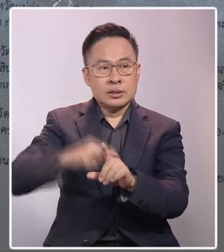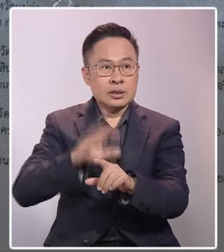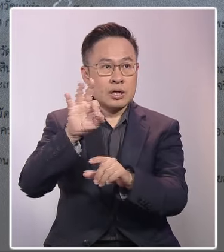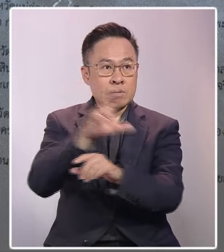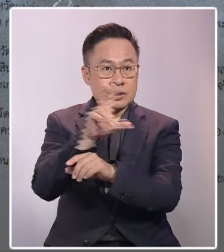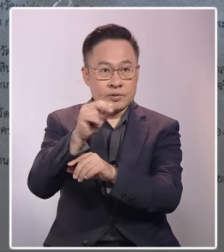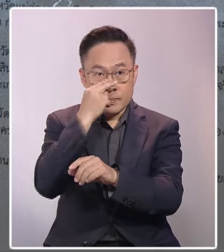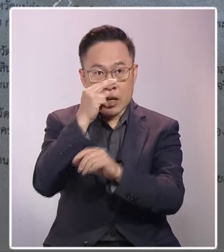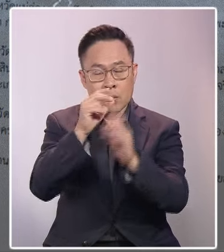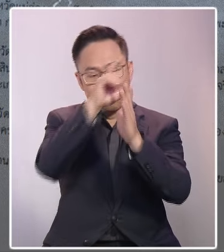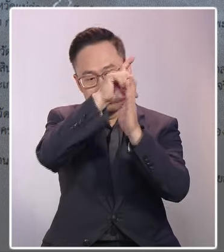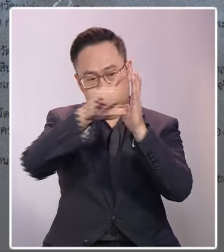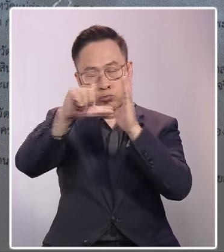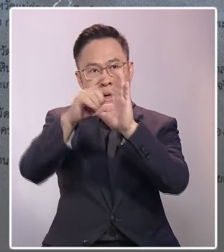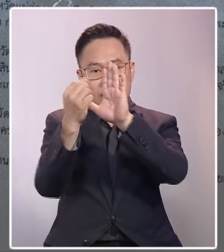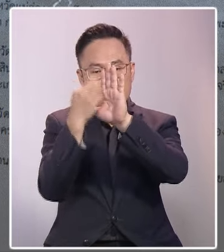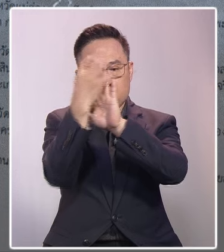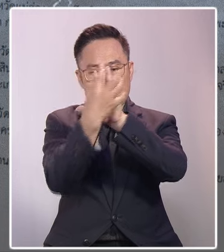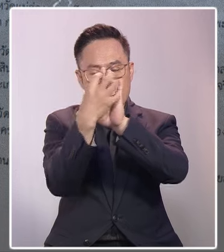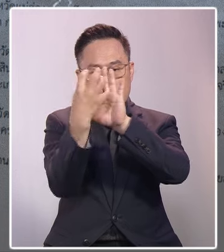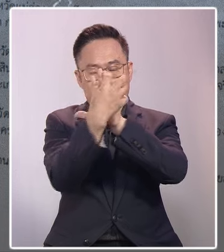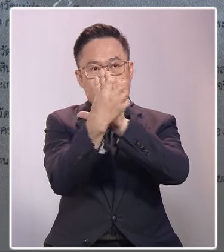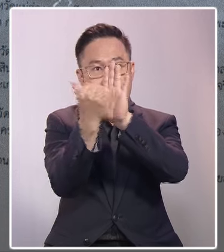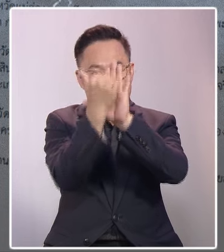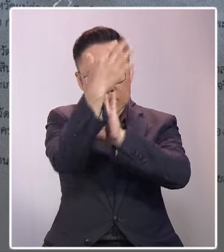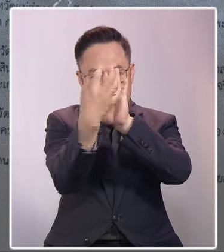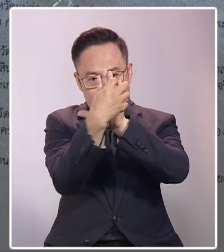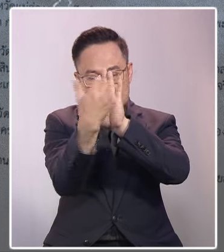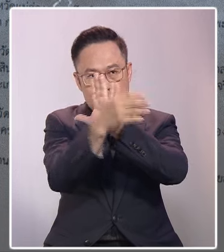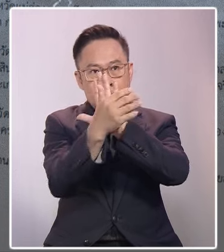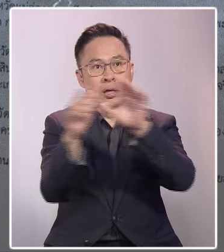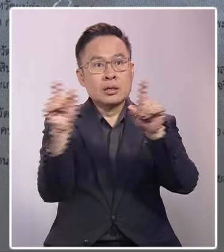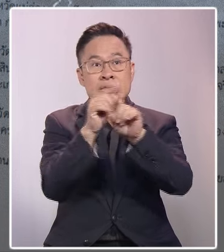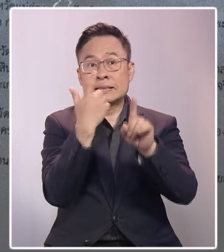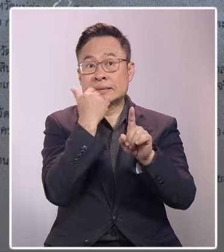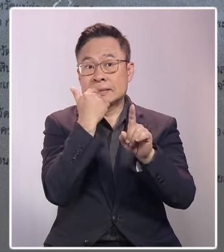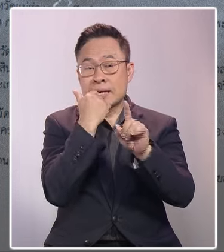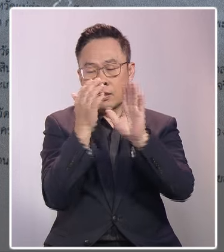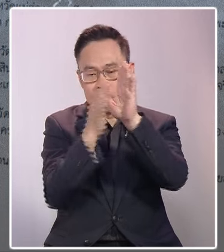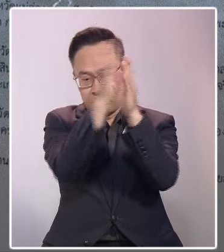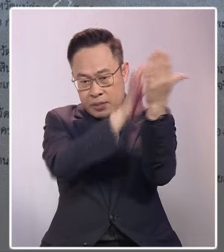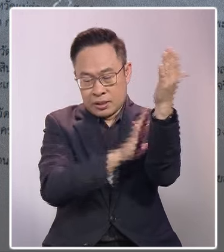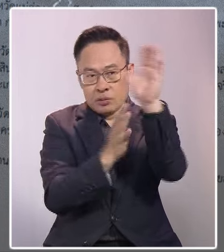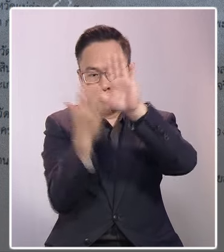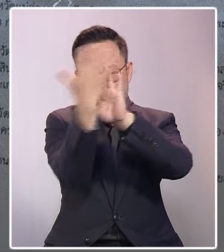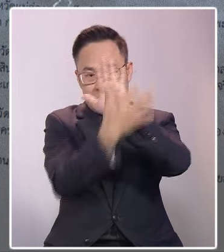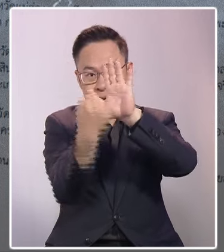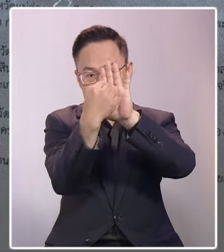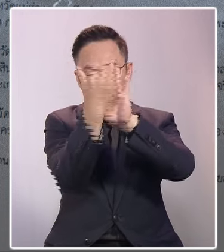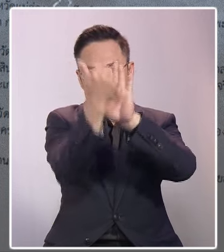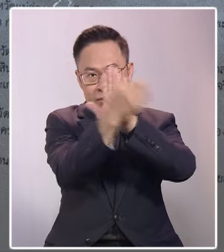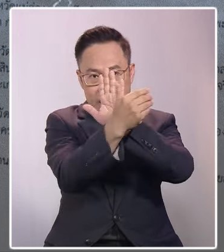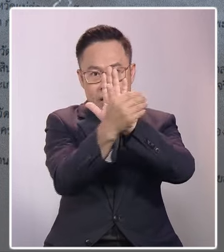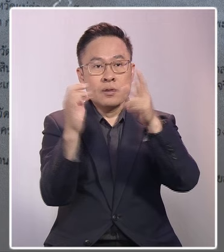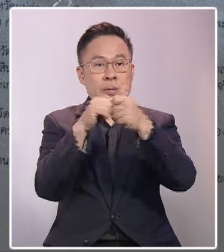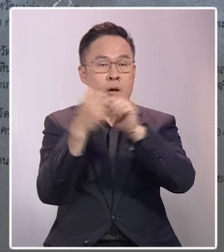เชียงใหม่เนี่ยนะฮะคุณผู้ชมดูหน้าจอเลยนะครับเรียกว่าตอนบนแทบจะทั้งหมดเนี่ยสีแดงทั้งหมดเลยนะครับก็ขอให้เฝ้าระวังเรื่องของ